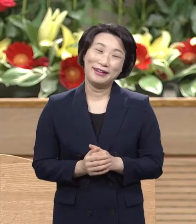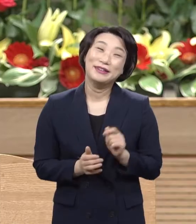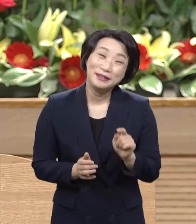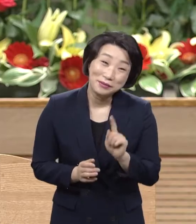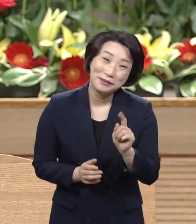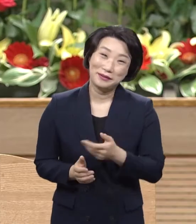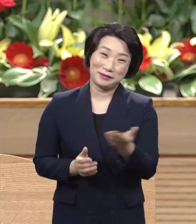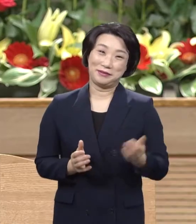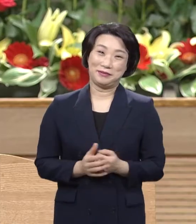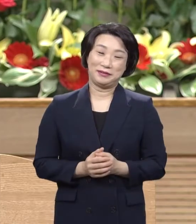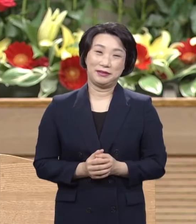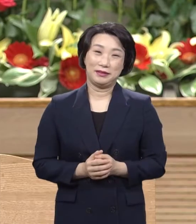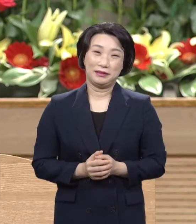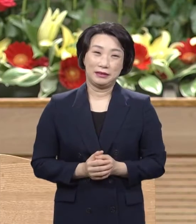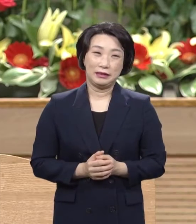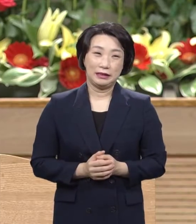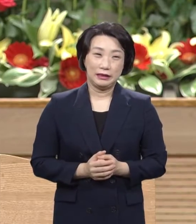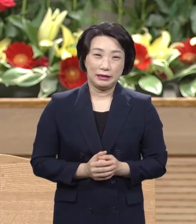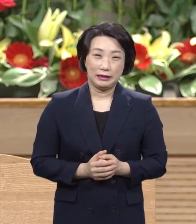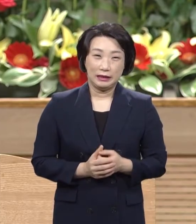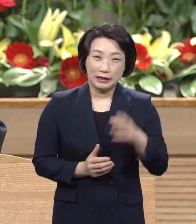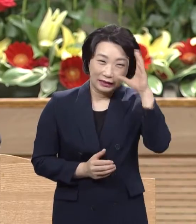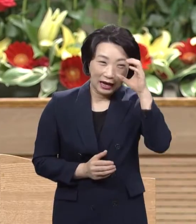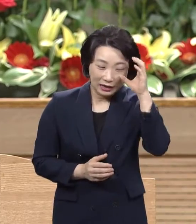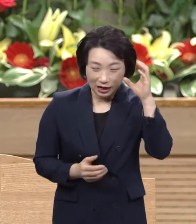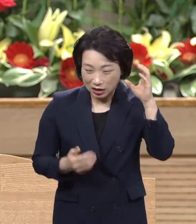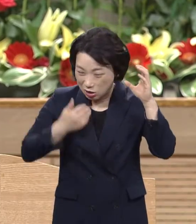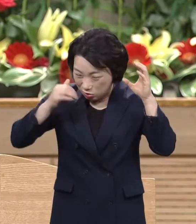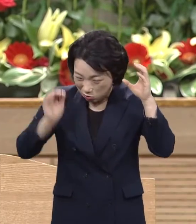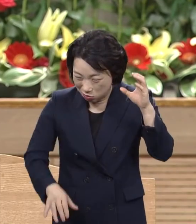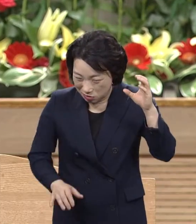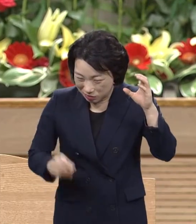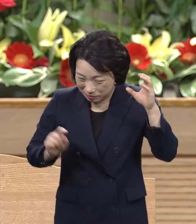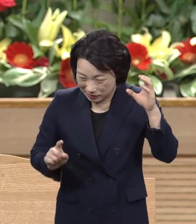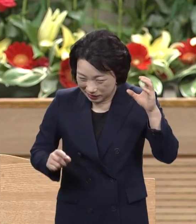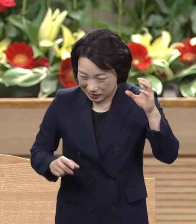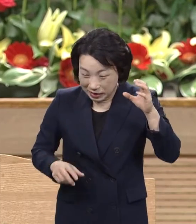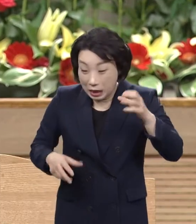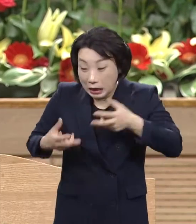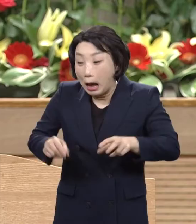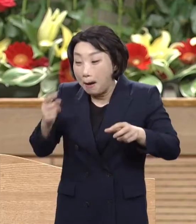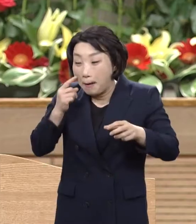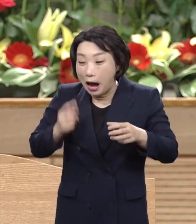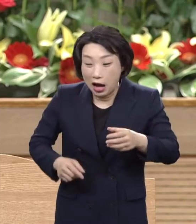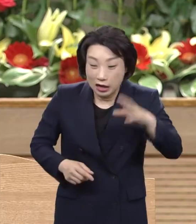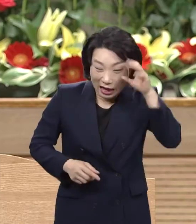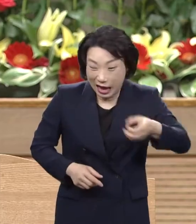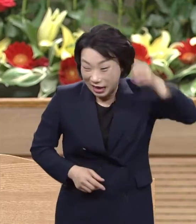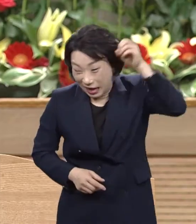이거는 계란 갖고 깨져라 하고 바위 치는 거나 똑같아.